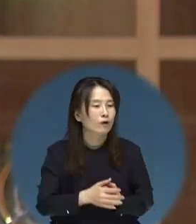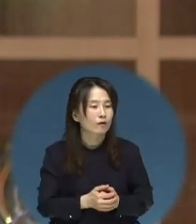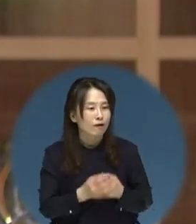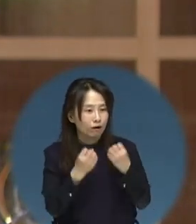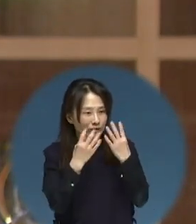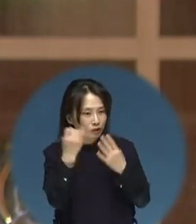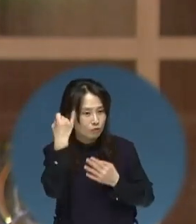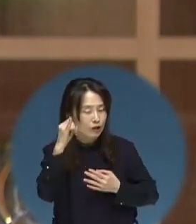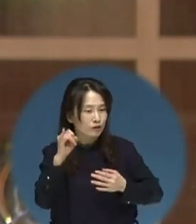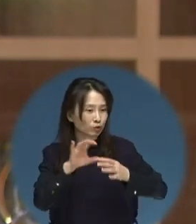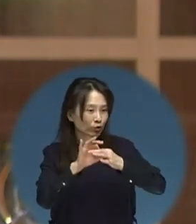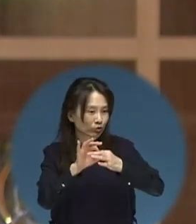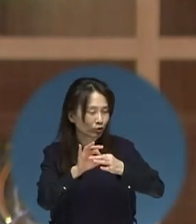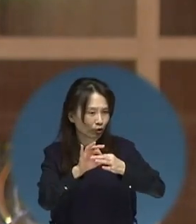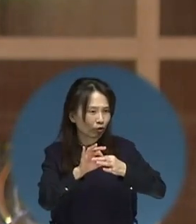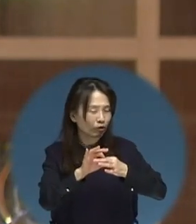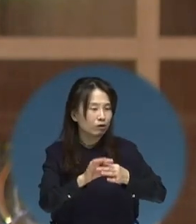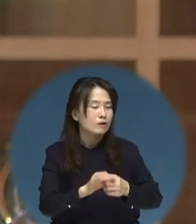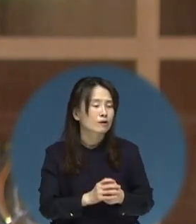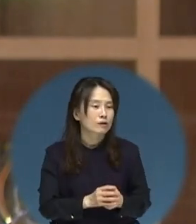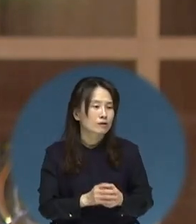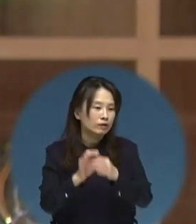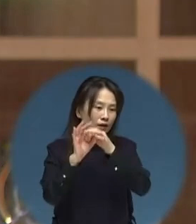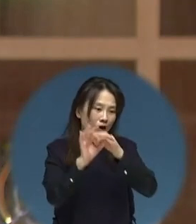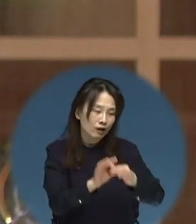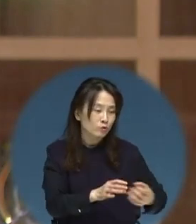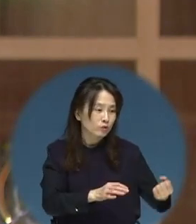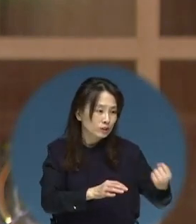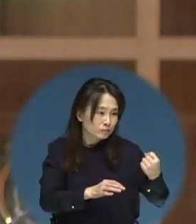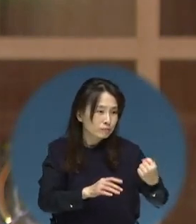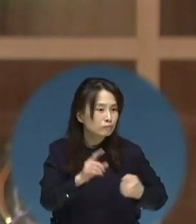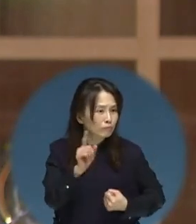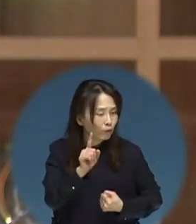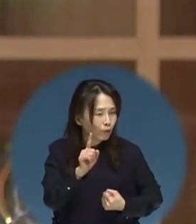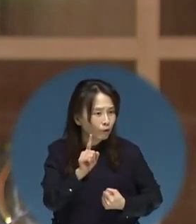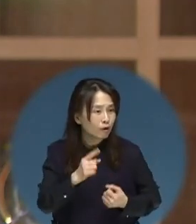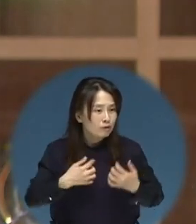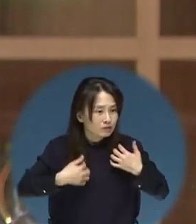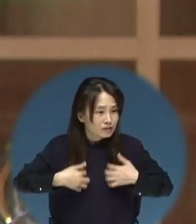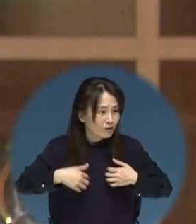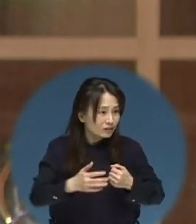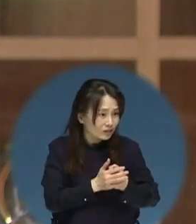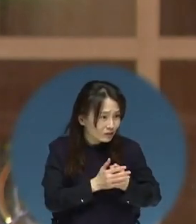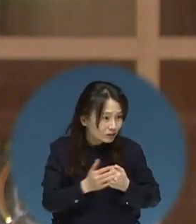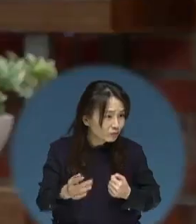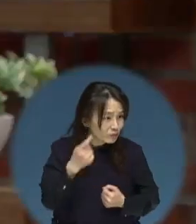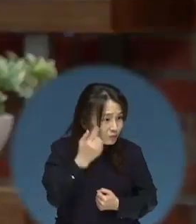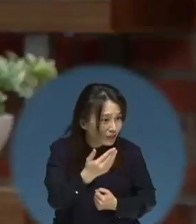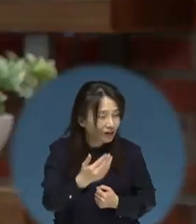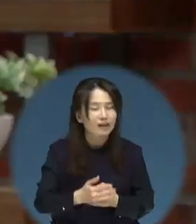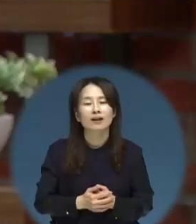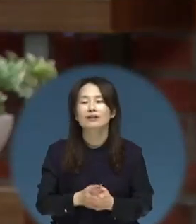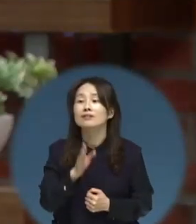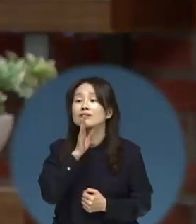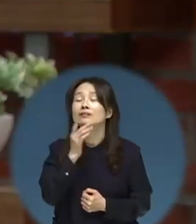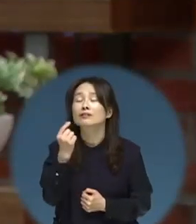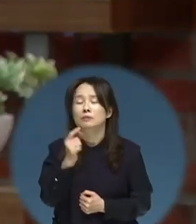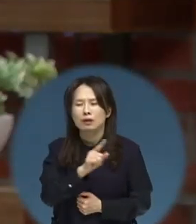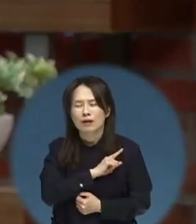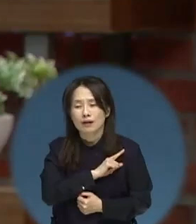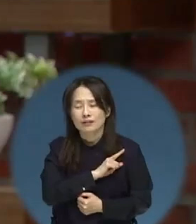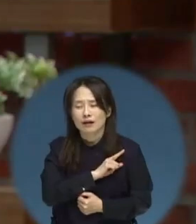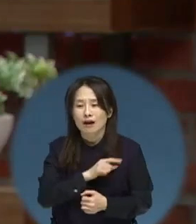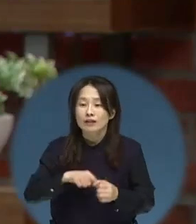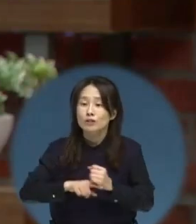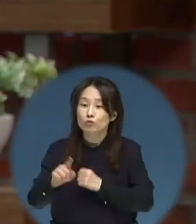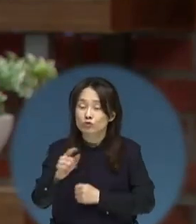아이디어도 접목하고 이럴 수 있는 힘이 본인 스스로가 즐거워서 아니에요? 네, 가장 큰 거는 즐거워서 하는 것 같아요.